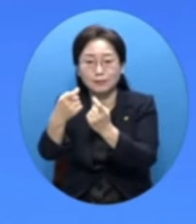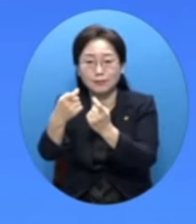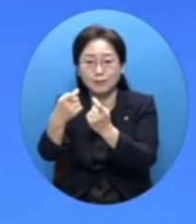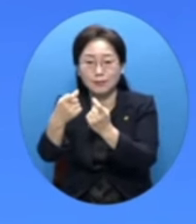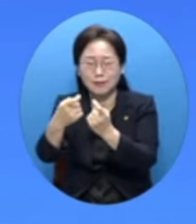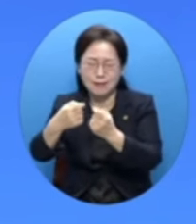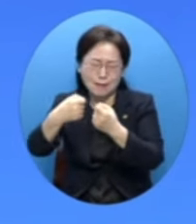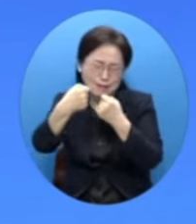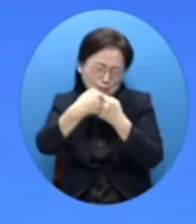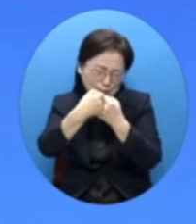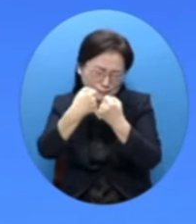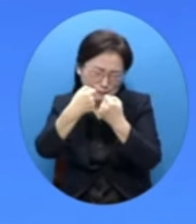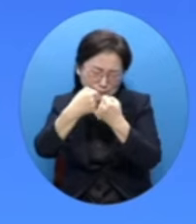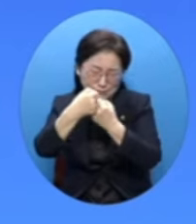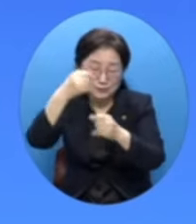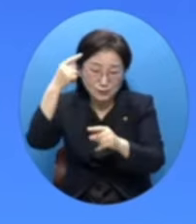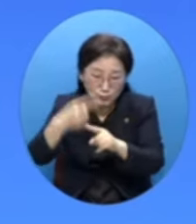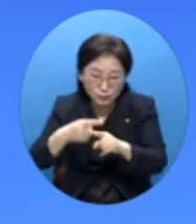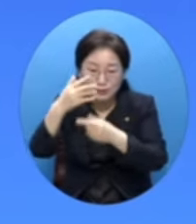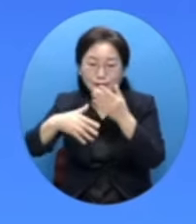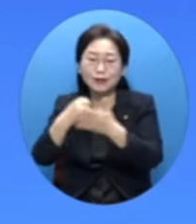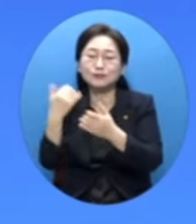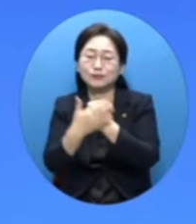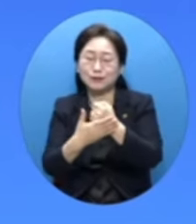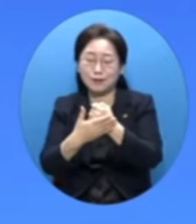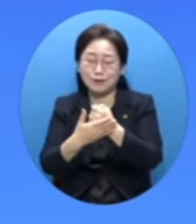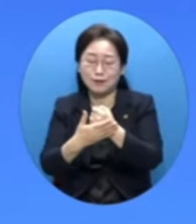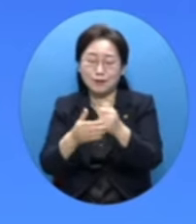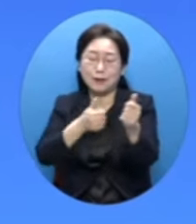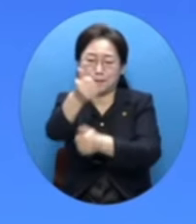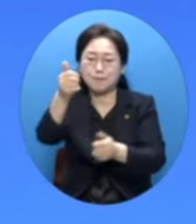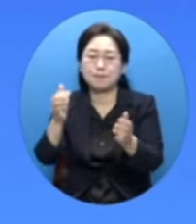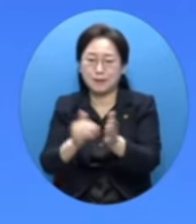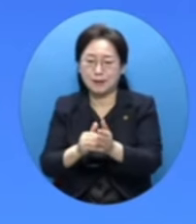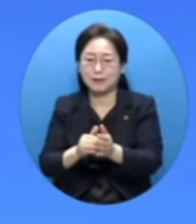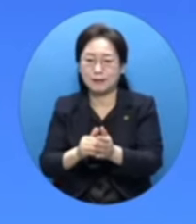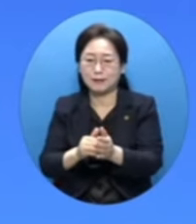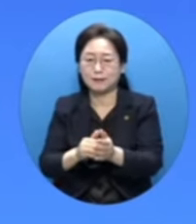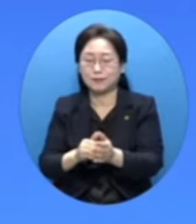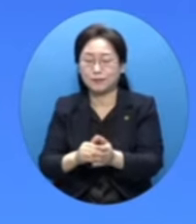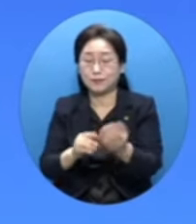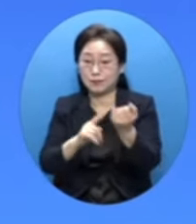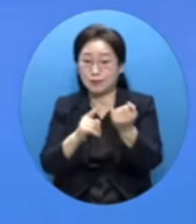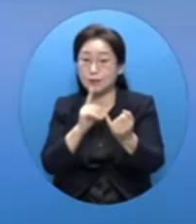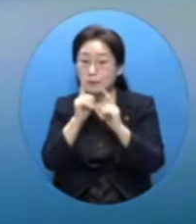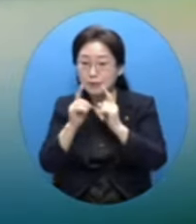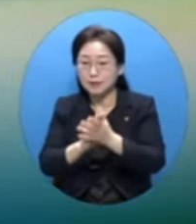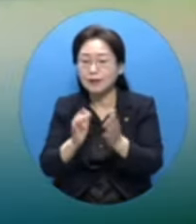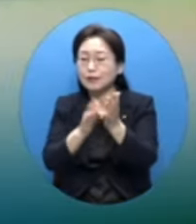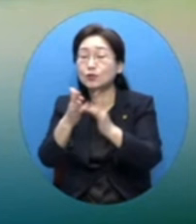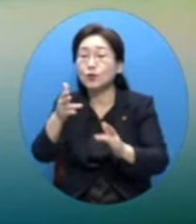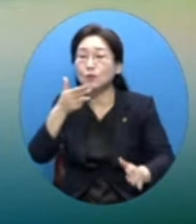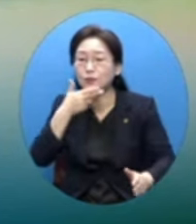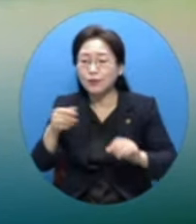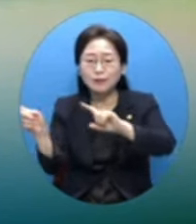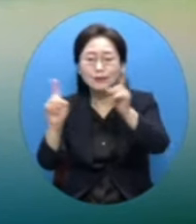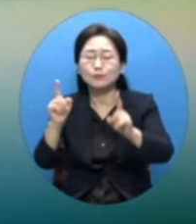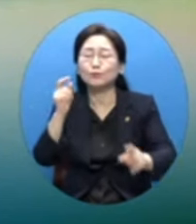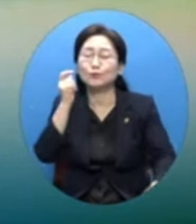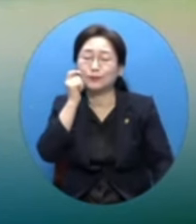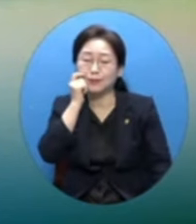동성애와 싸우며 씨름하다가 하나님의 가운데 결국 동성애를 벗어나게 됐습니다. 그는 고백합니다. 예수님 없이 살 수